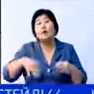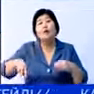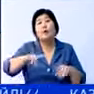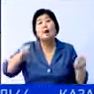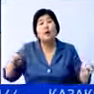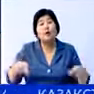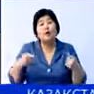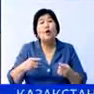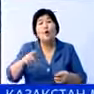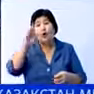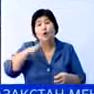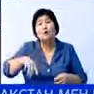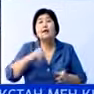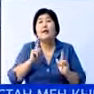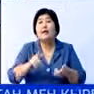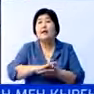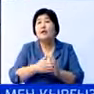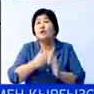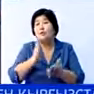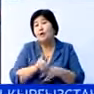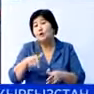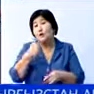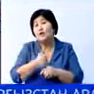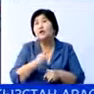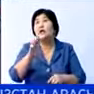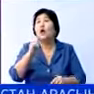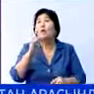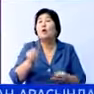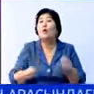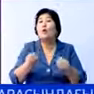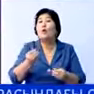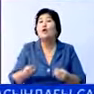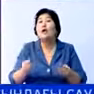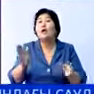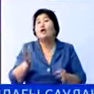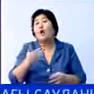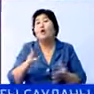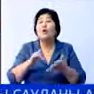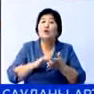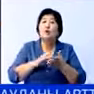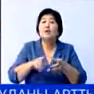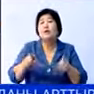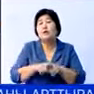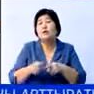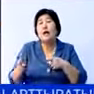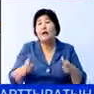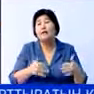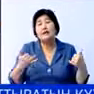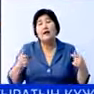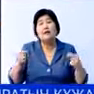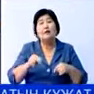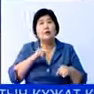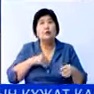құру туралы үкіметаралық келісім бар. Соның негізінде Байқоңыр ойын-сауық туристік аймағын құру жоспар әзірленіп, бүгінде нақты